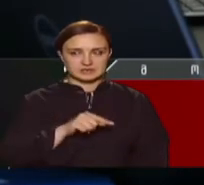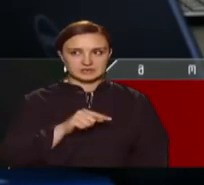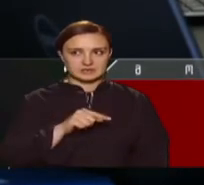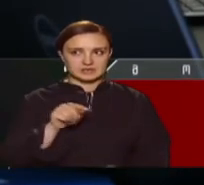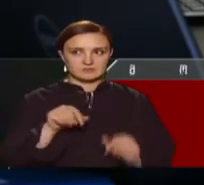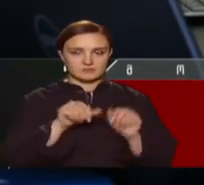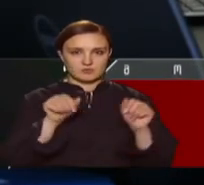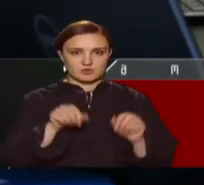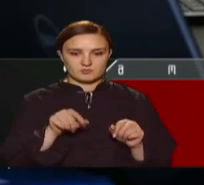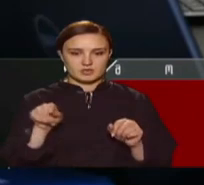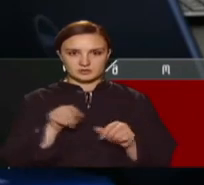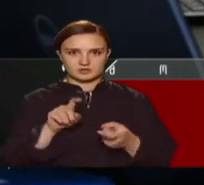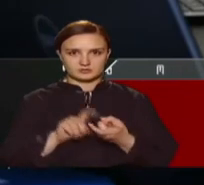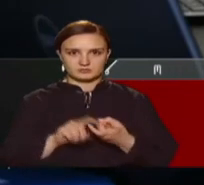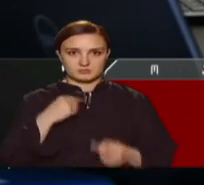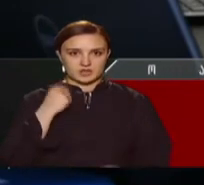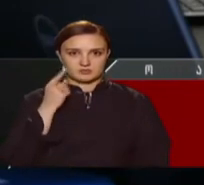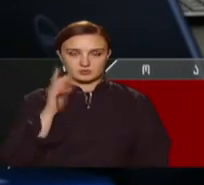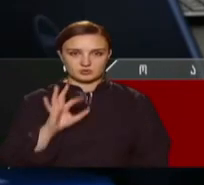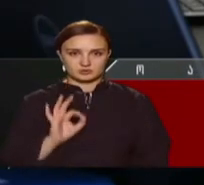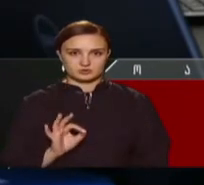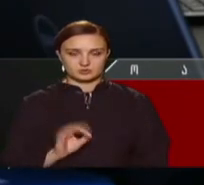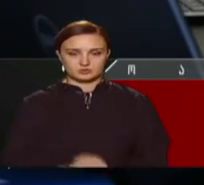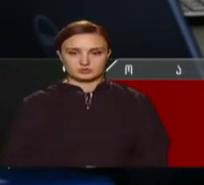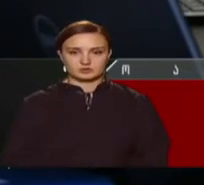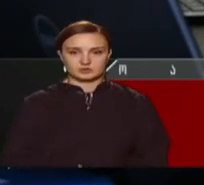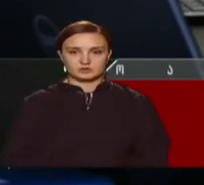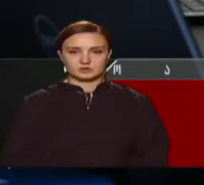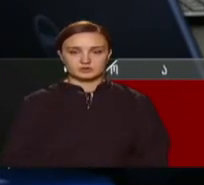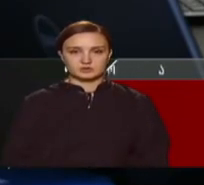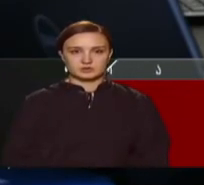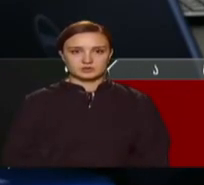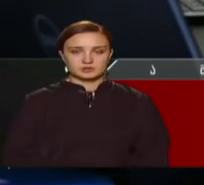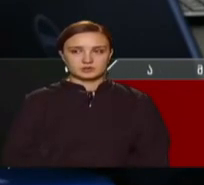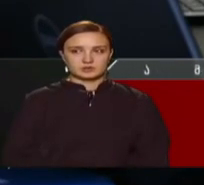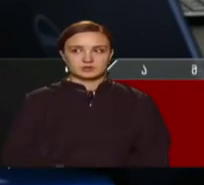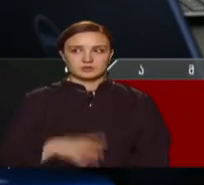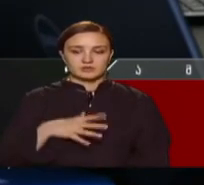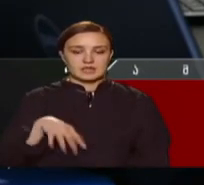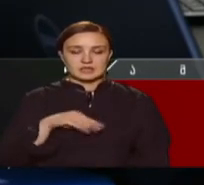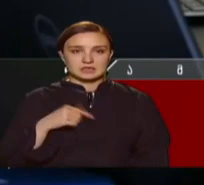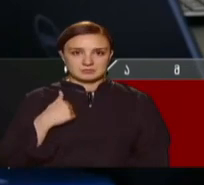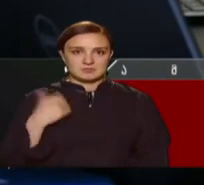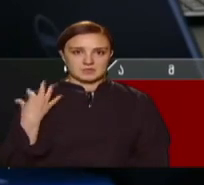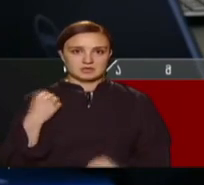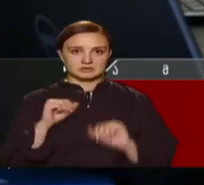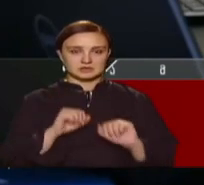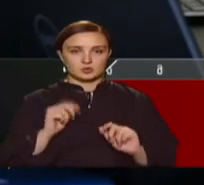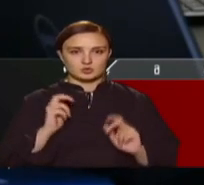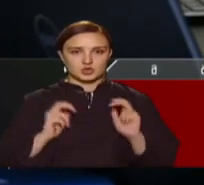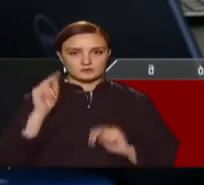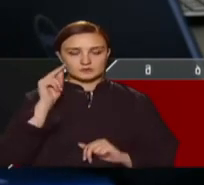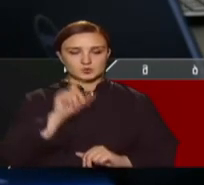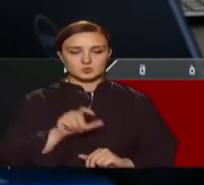სწავლების ფორმატის არ მგონია მე სწორი, და ყველანაირად ხარს დაუჭერ მე პირადად სტუდენტებს აი